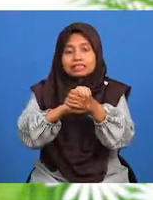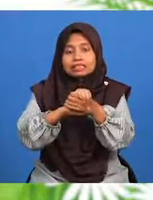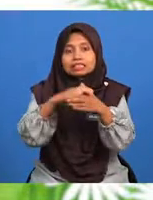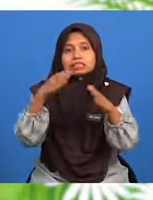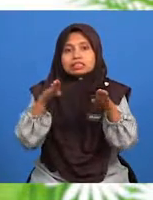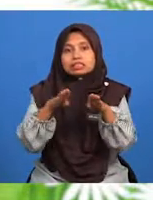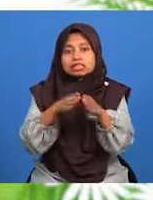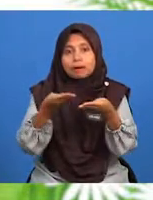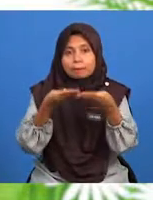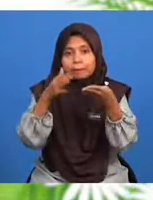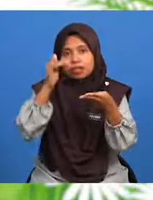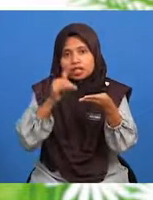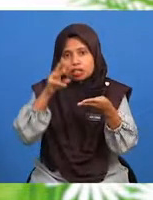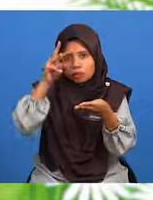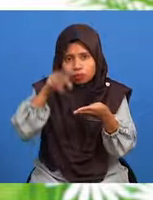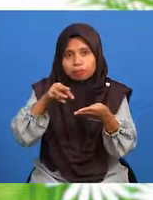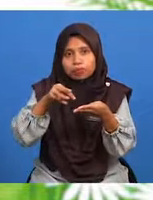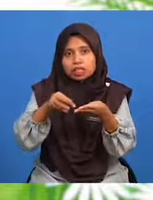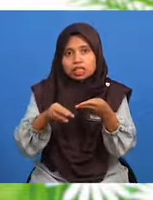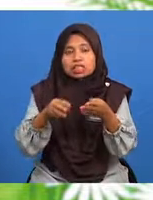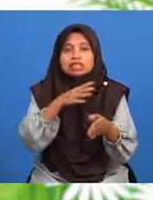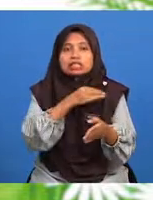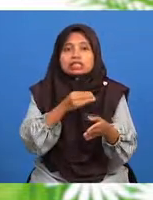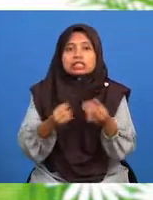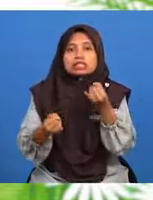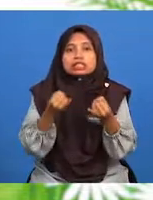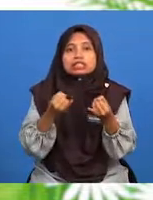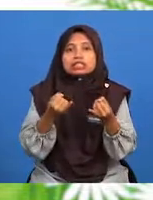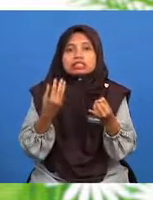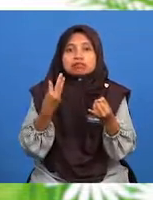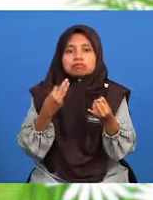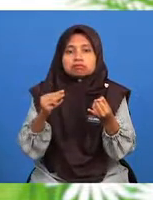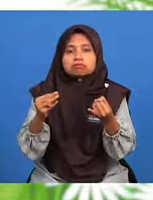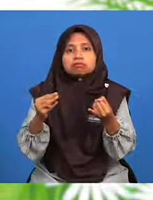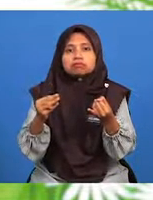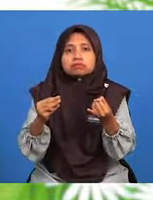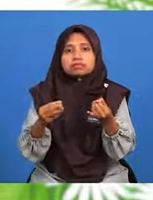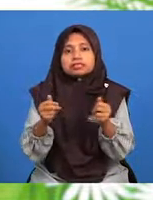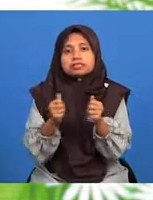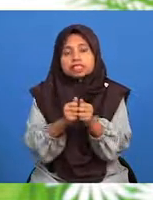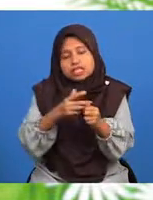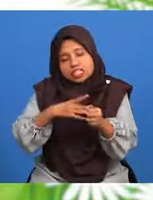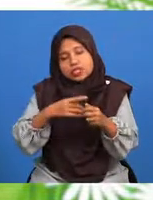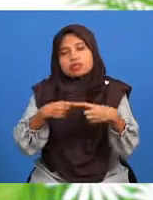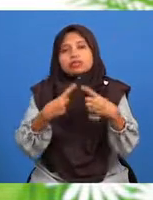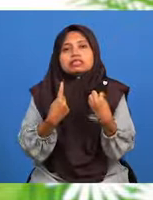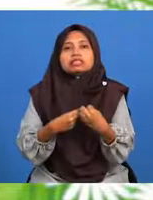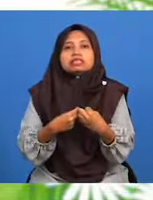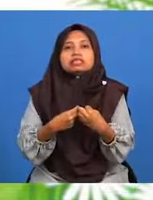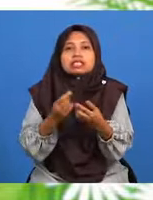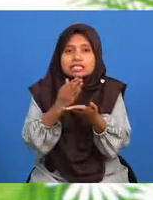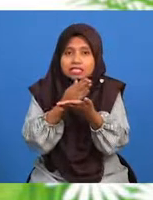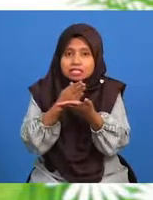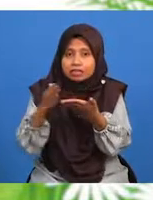yang wajib. Kemudian, jika mereka memberikan kepada kamu dengan suka hatinya